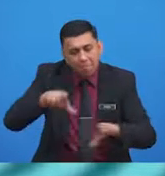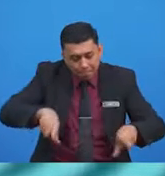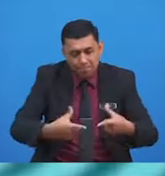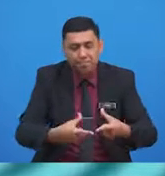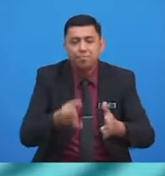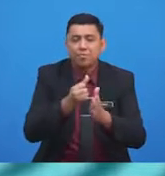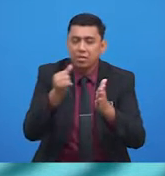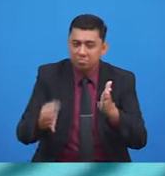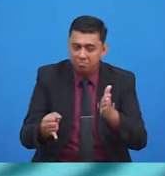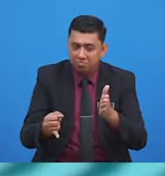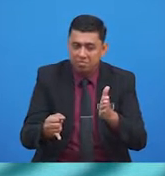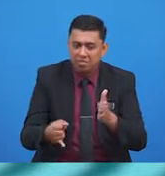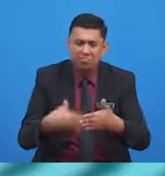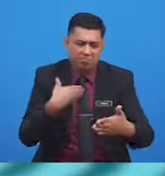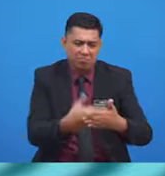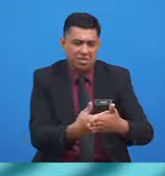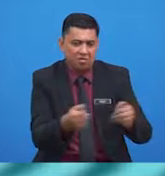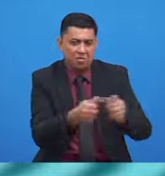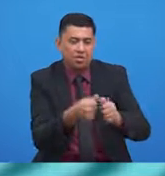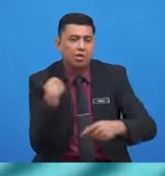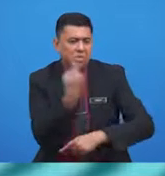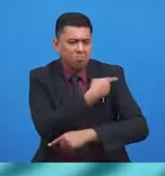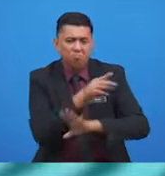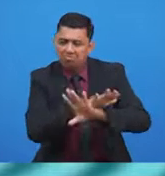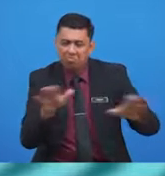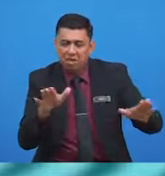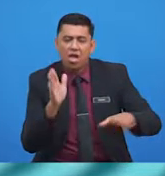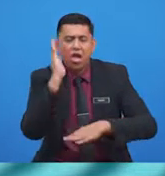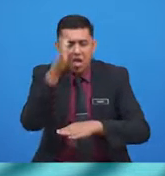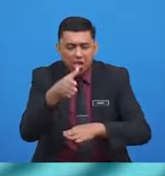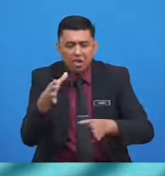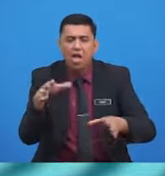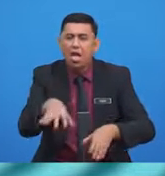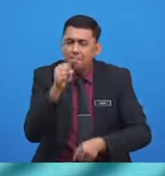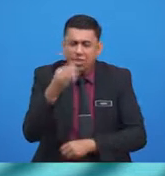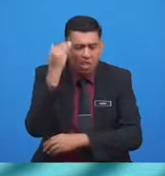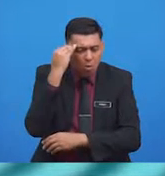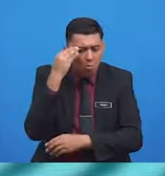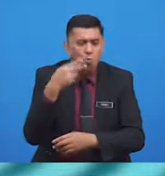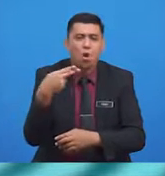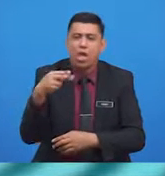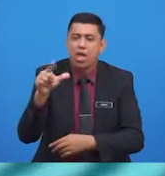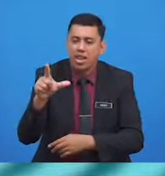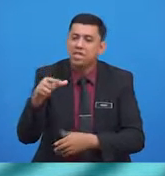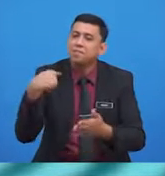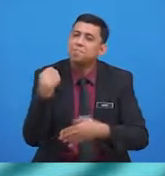Jiran-jiran tidak akan mendekati dan tidak akan mengambil tahu al-ehwal kita. Betul